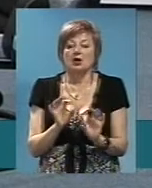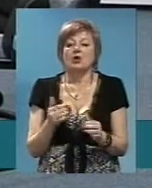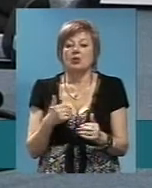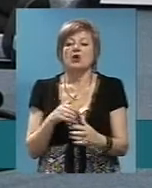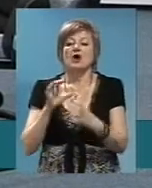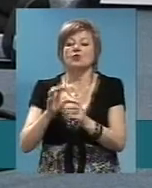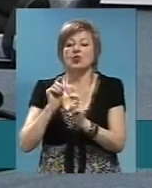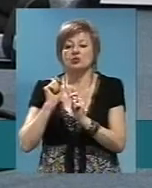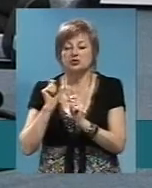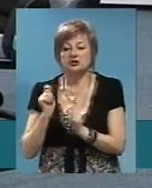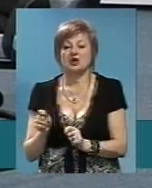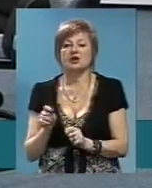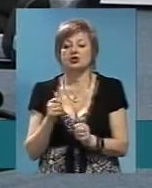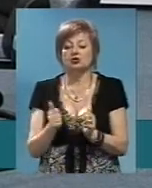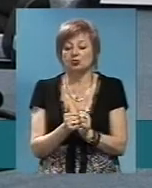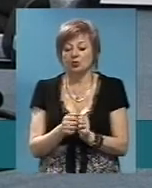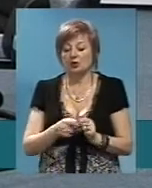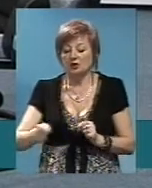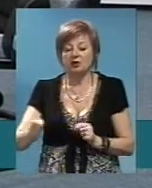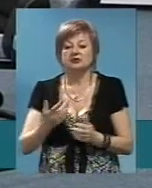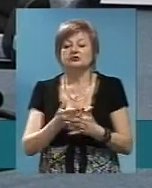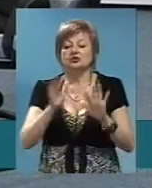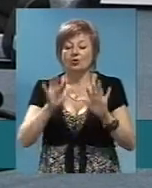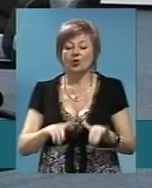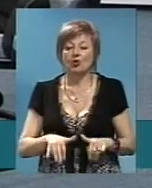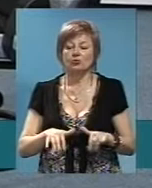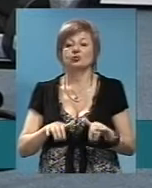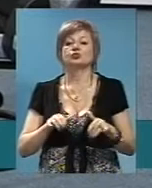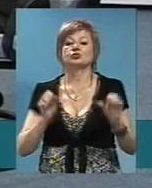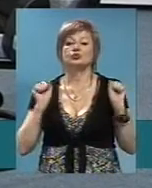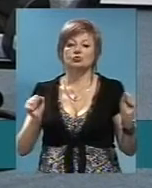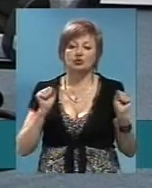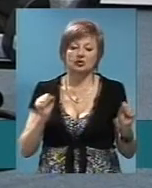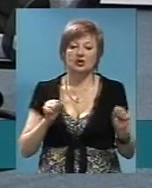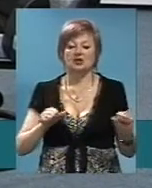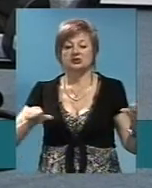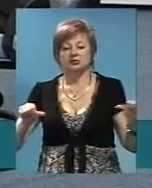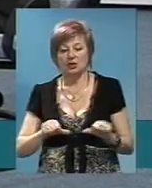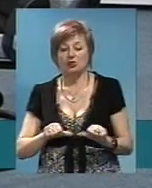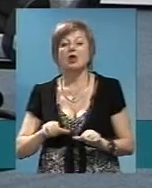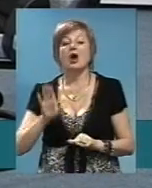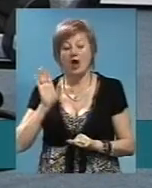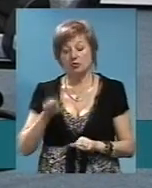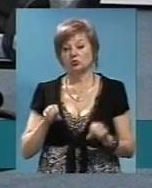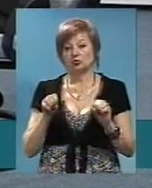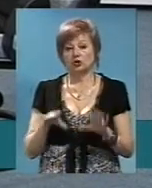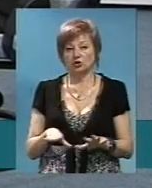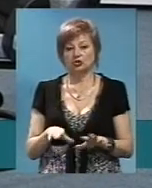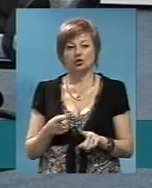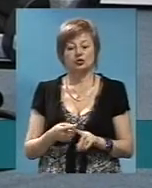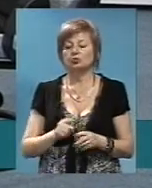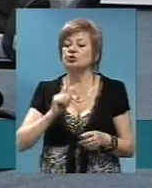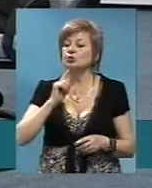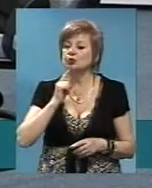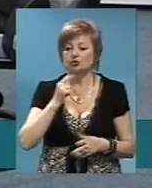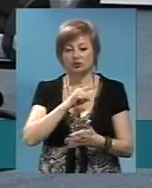автобус, поки вони не зрозуміли, що поруч школа, в якій є комп'ютерний клас, спортивний зал, велика їдальня. Погодилися, проблем не було. Але це дуже складне